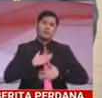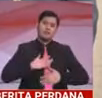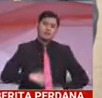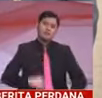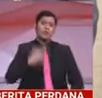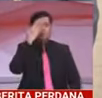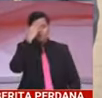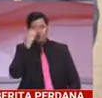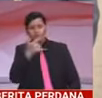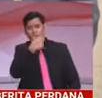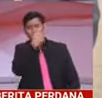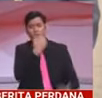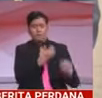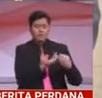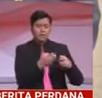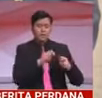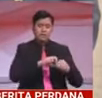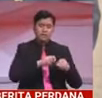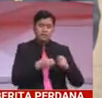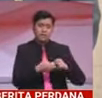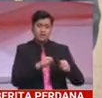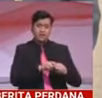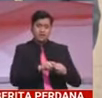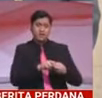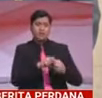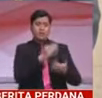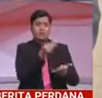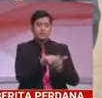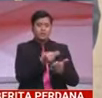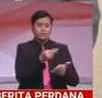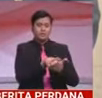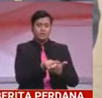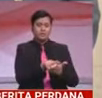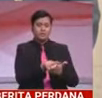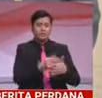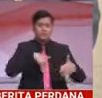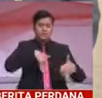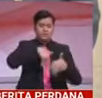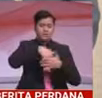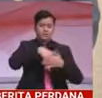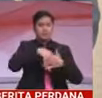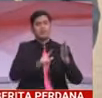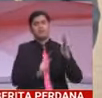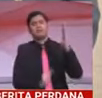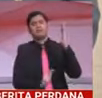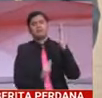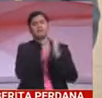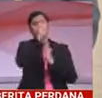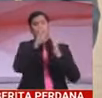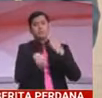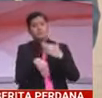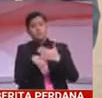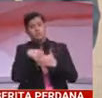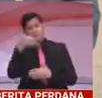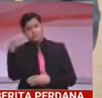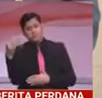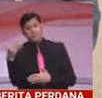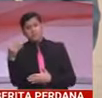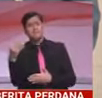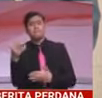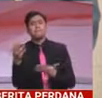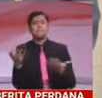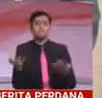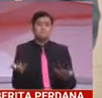beban keuangan untuk mengendalikan bola sepak ini memang tinggi di luar penemuan